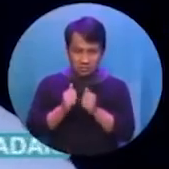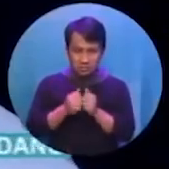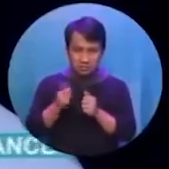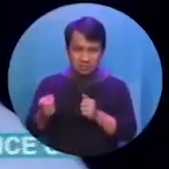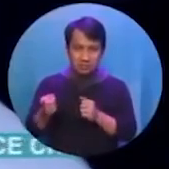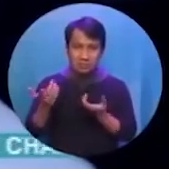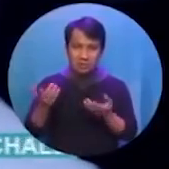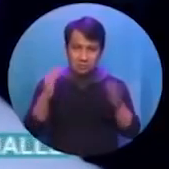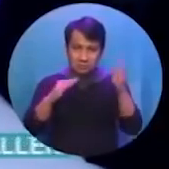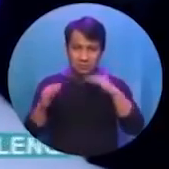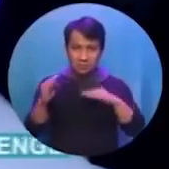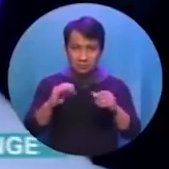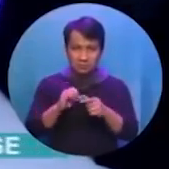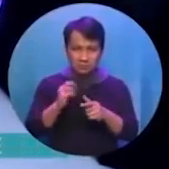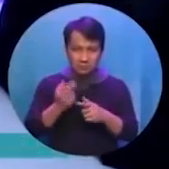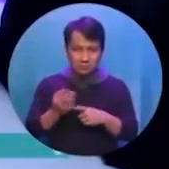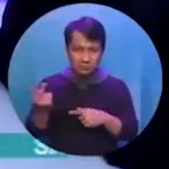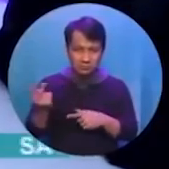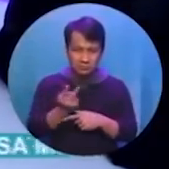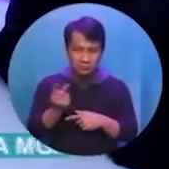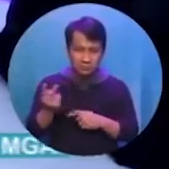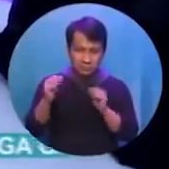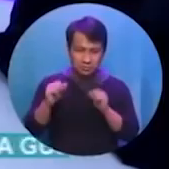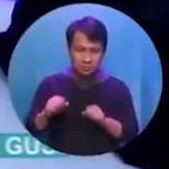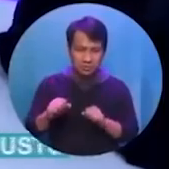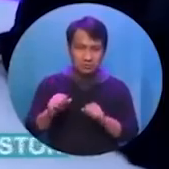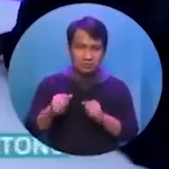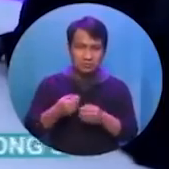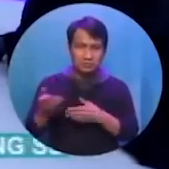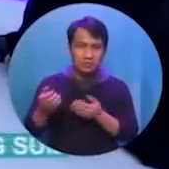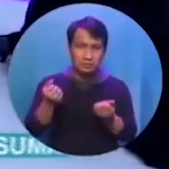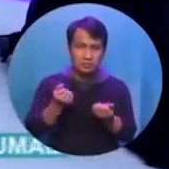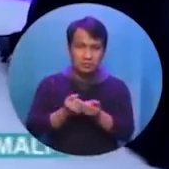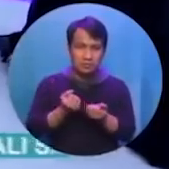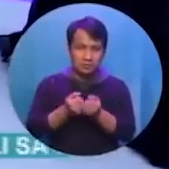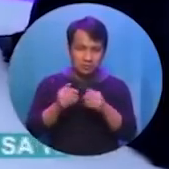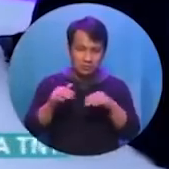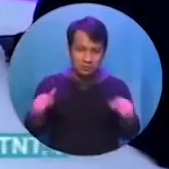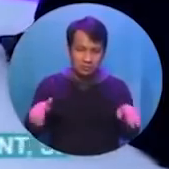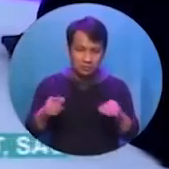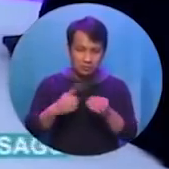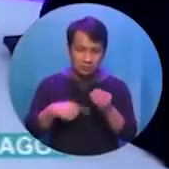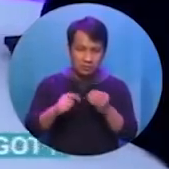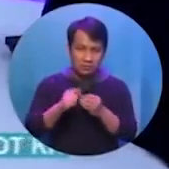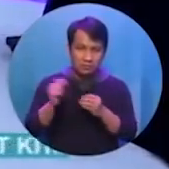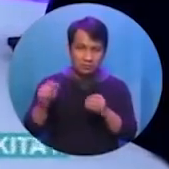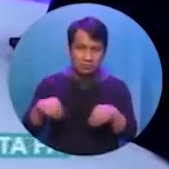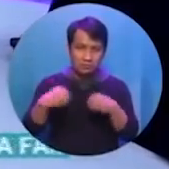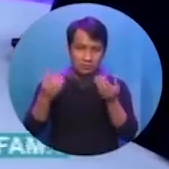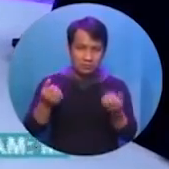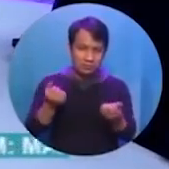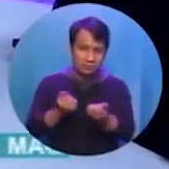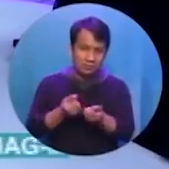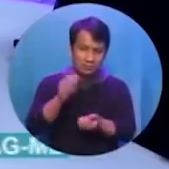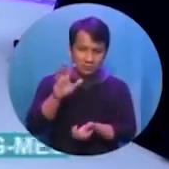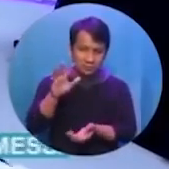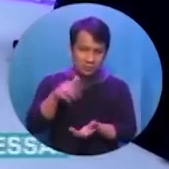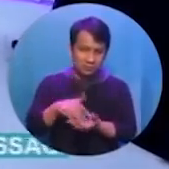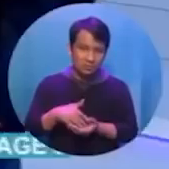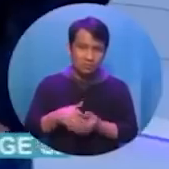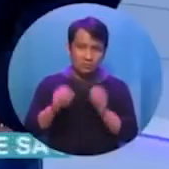masyadong problemahin. Kundi kayo lang, may sarili nyo lang. So, pwede na sinusuportan kayo ng mga kamag-anak niya. Pero ito, sir, magbibigay ako ng suporta sa inyo ng 5,000